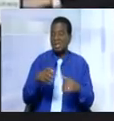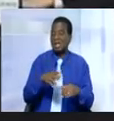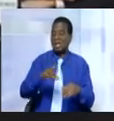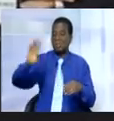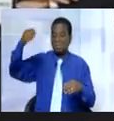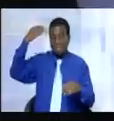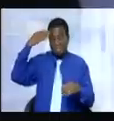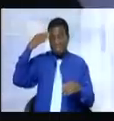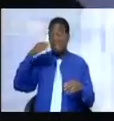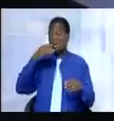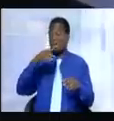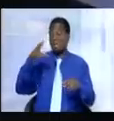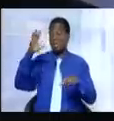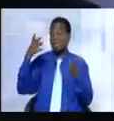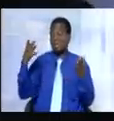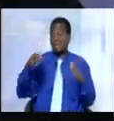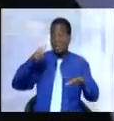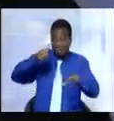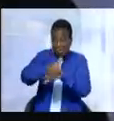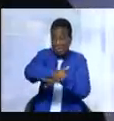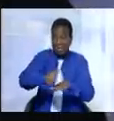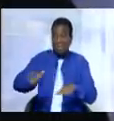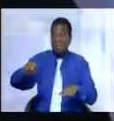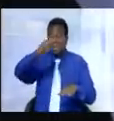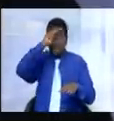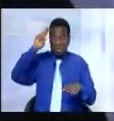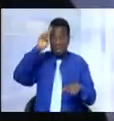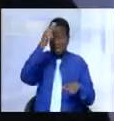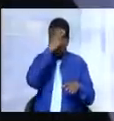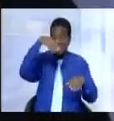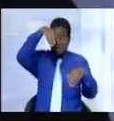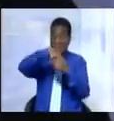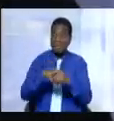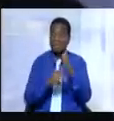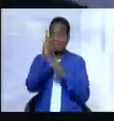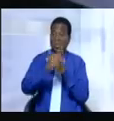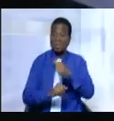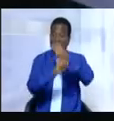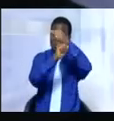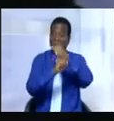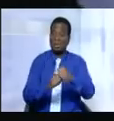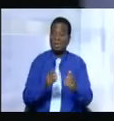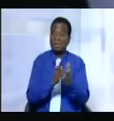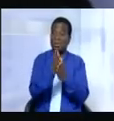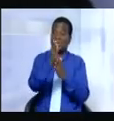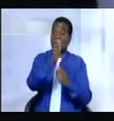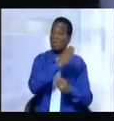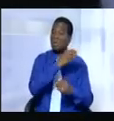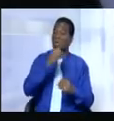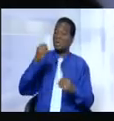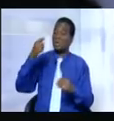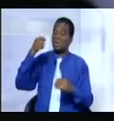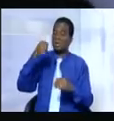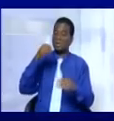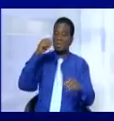ministre Yingluck Shinawatra, accusée de négligence dans un programme de soutien aux producteurs de riz. Une procédure qui pourrait conduire à